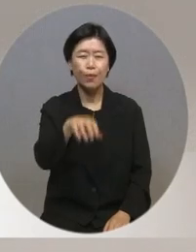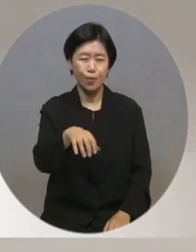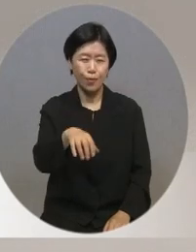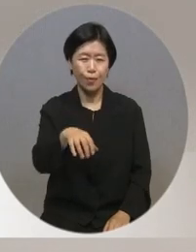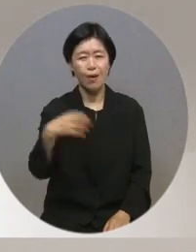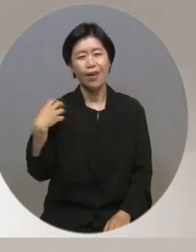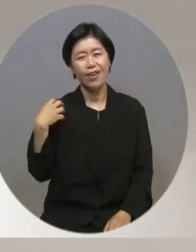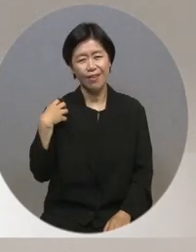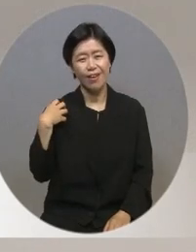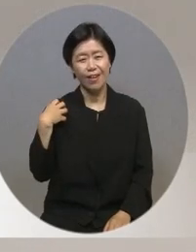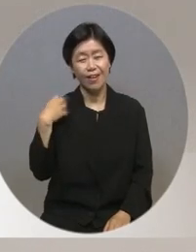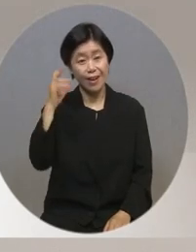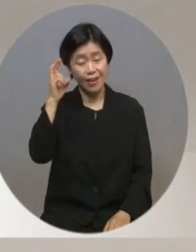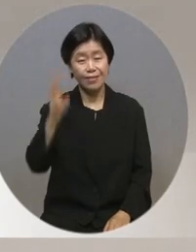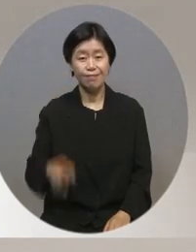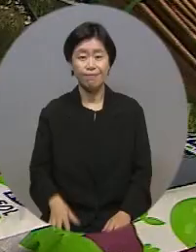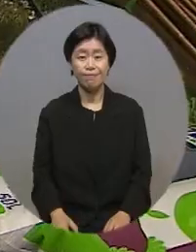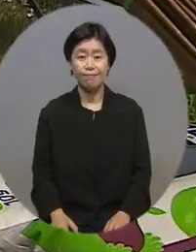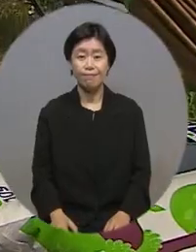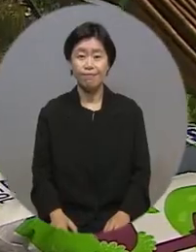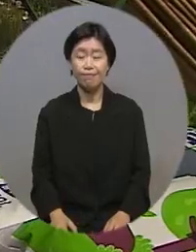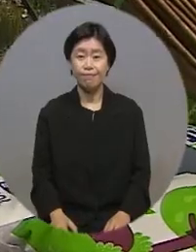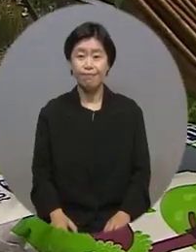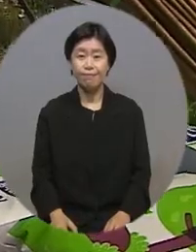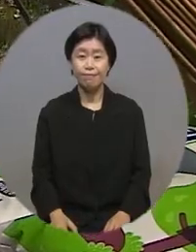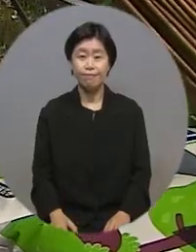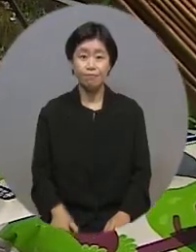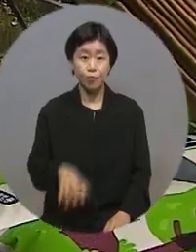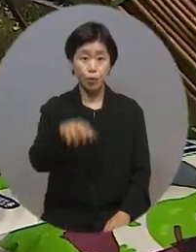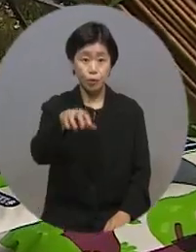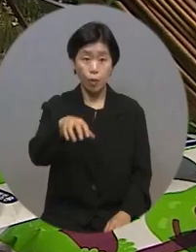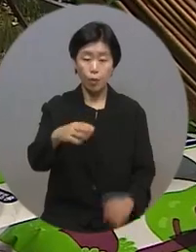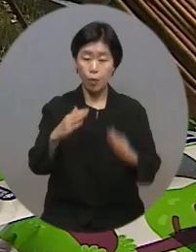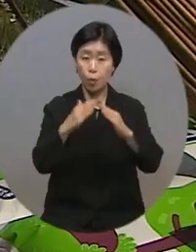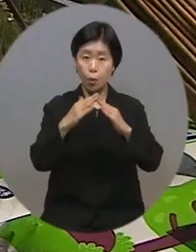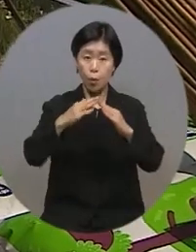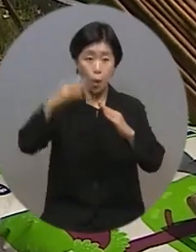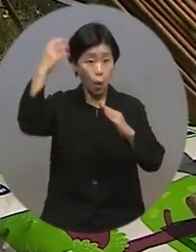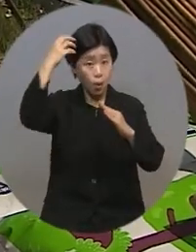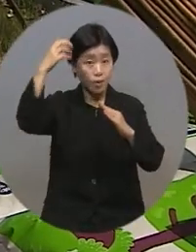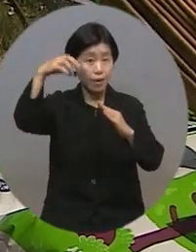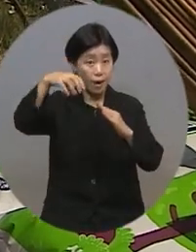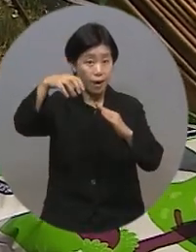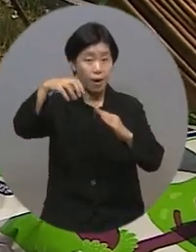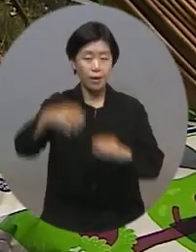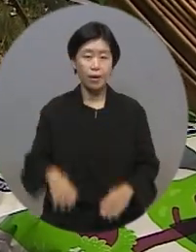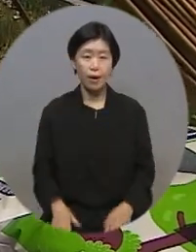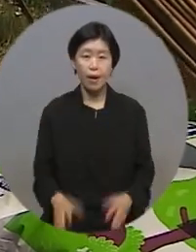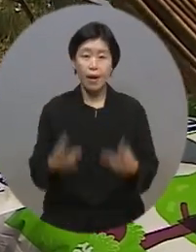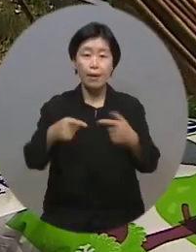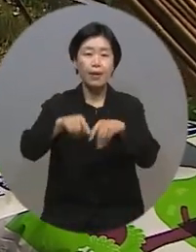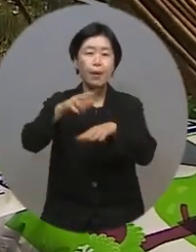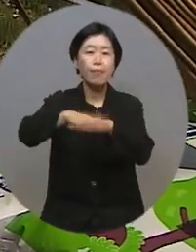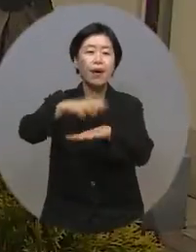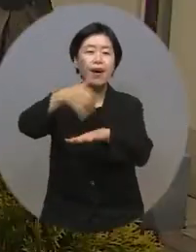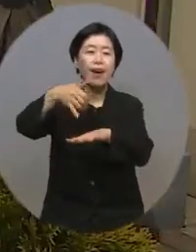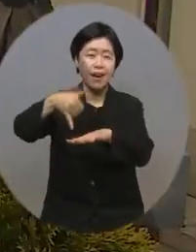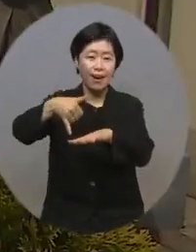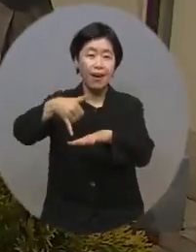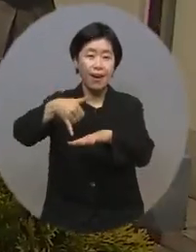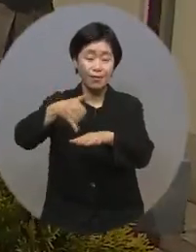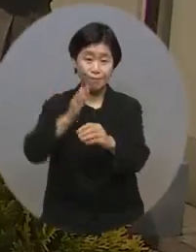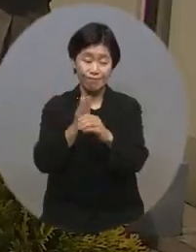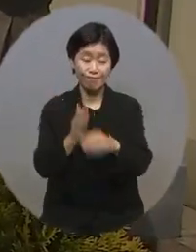곳으로 거듭났다. 쉼터 옥상에는 지역 주민과 쉼터 이용자들이 함께 가꾸는 텃밭이